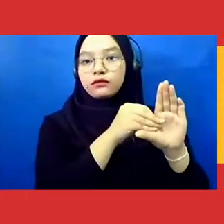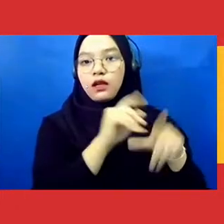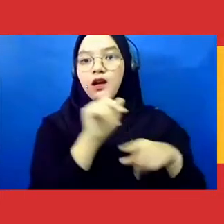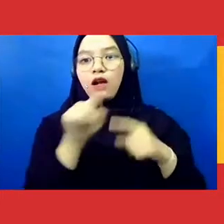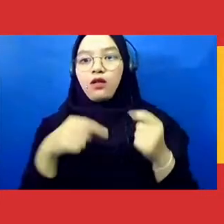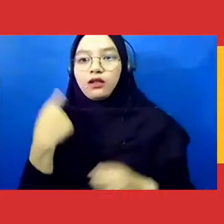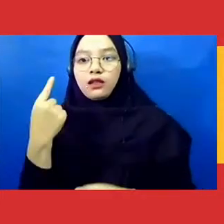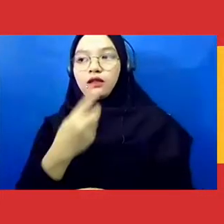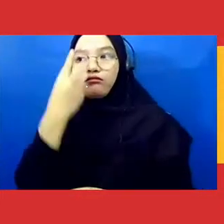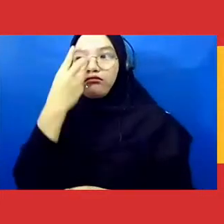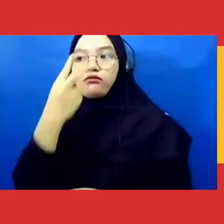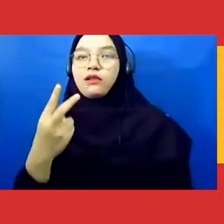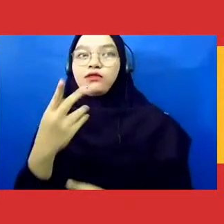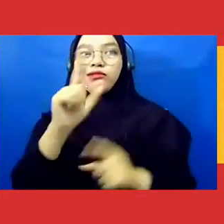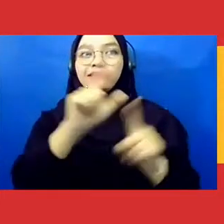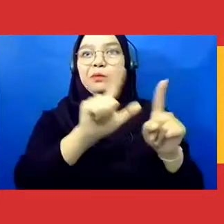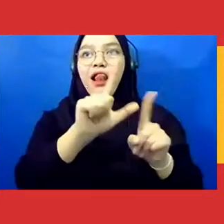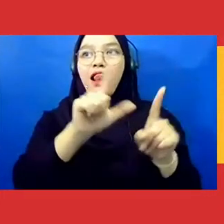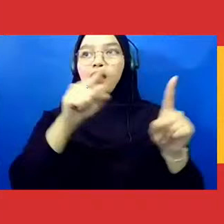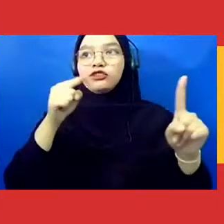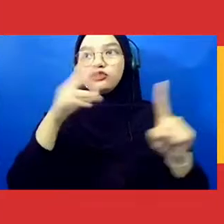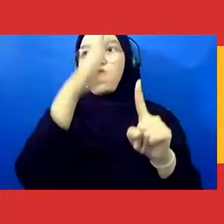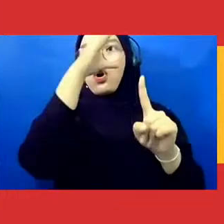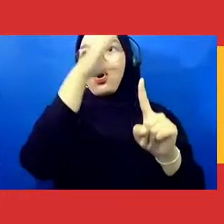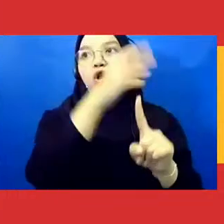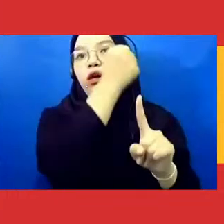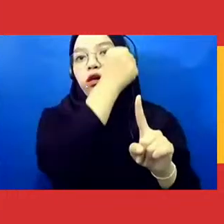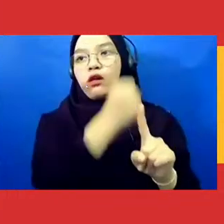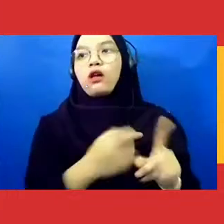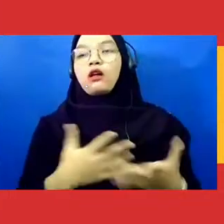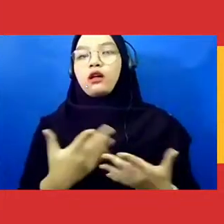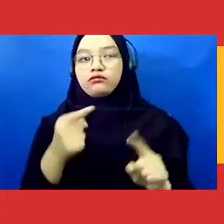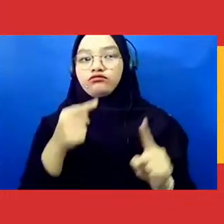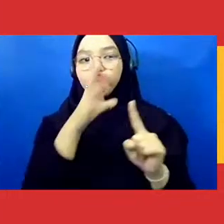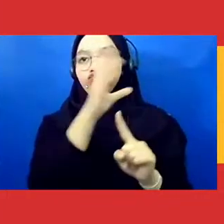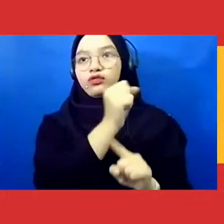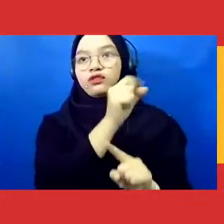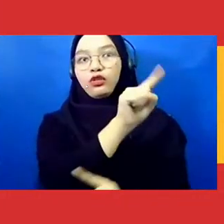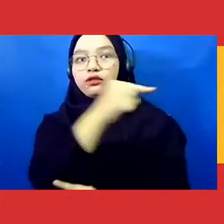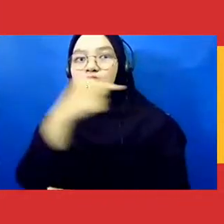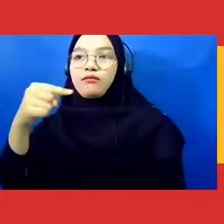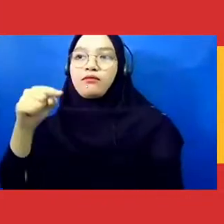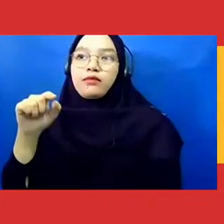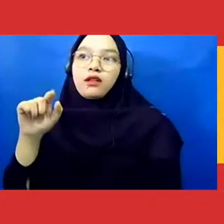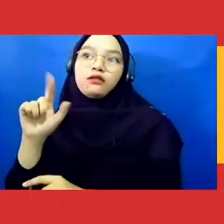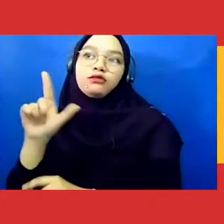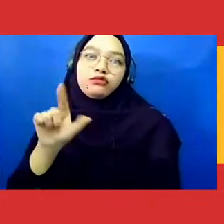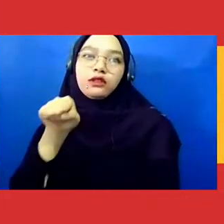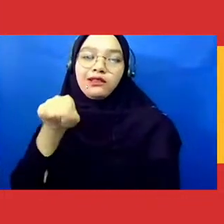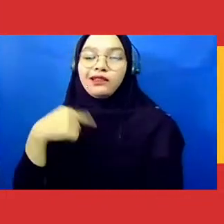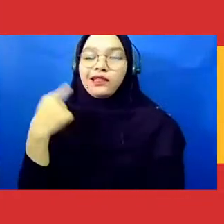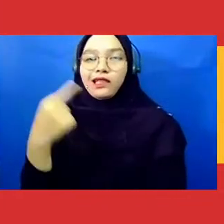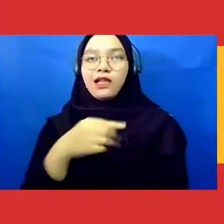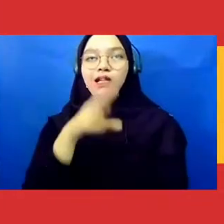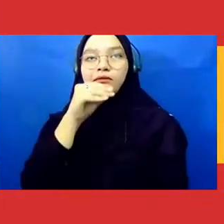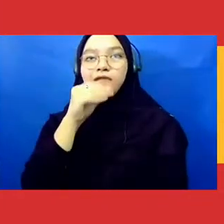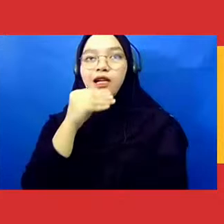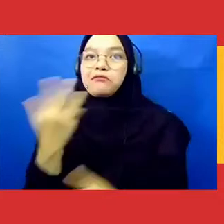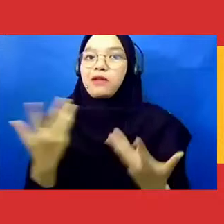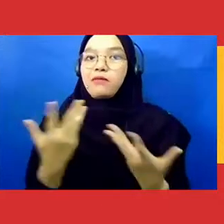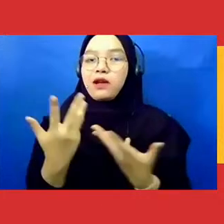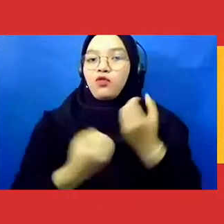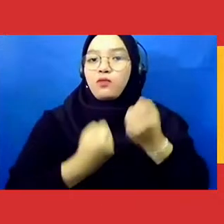perhatikan dari 17 itu pada goal 1, sampai kita bicara tentang bagaimana kita upaya-upaya